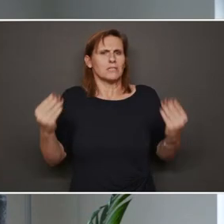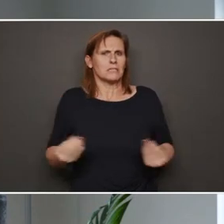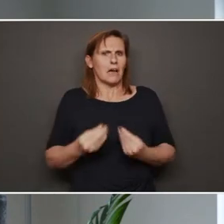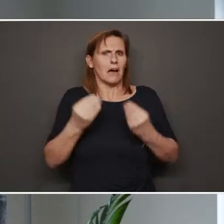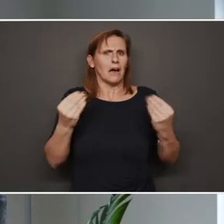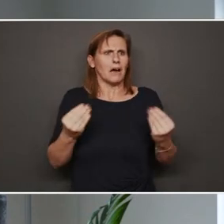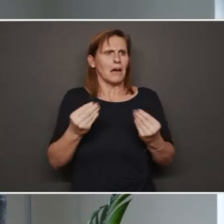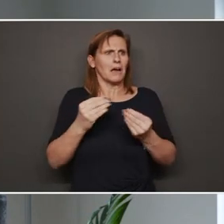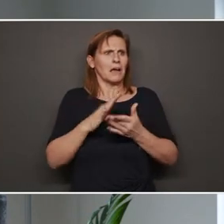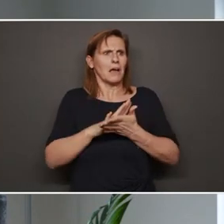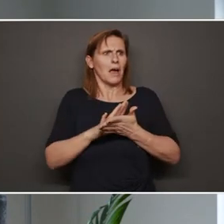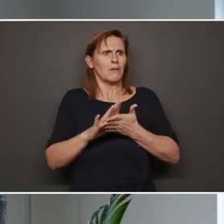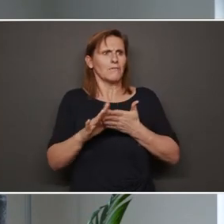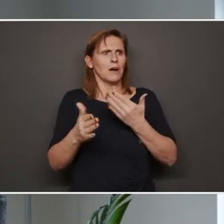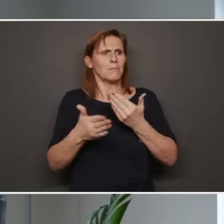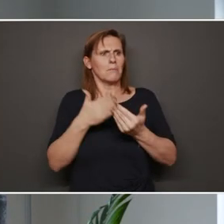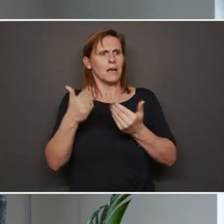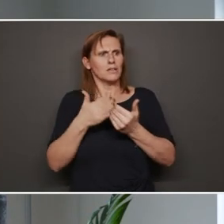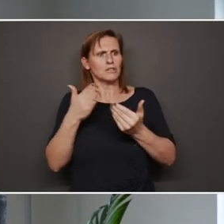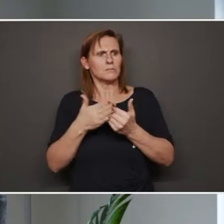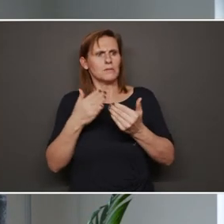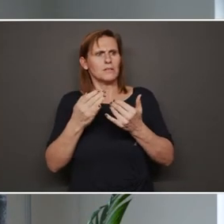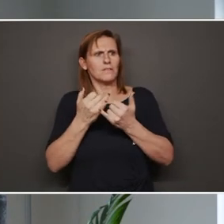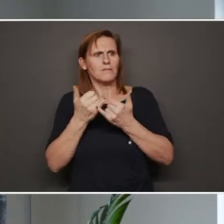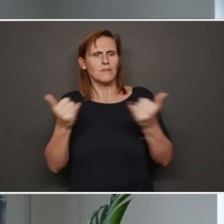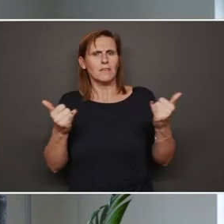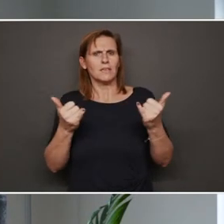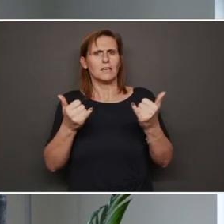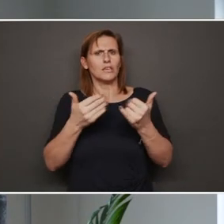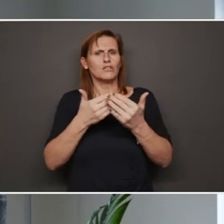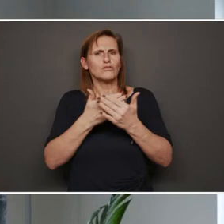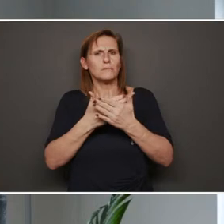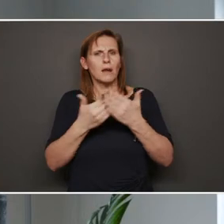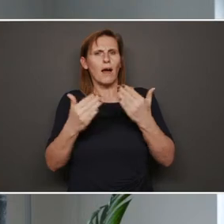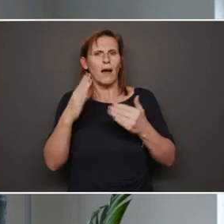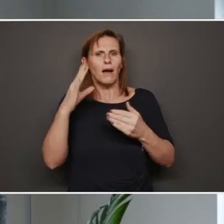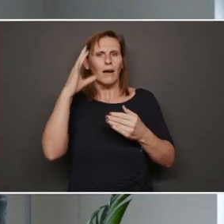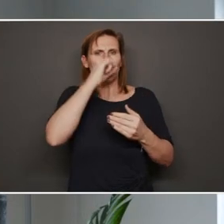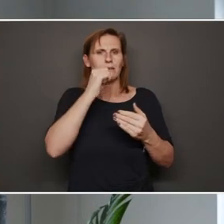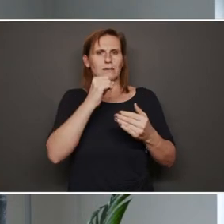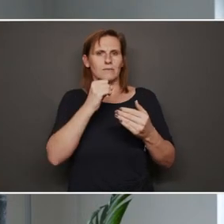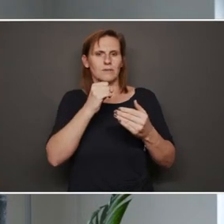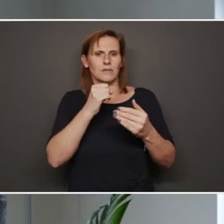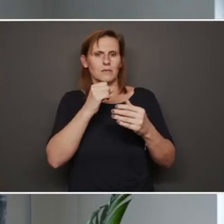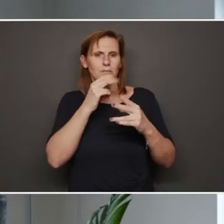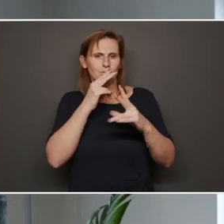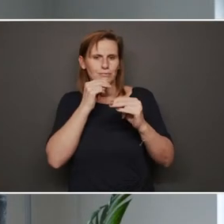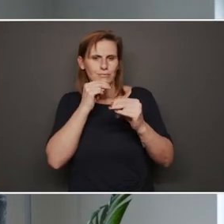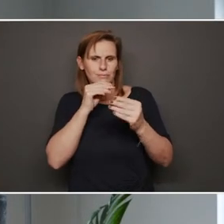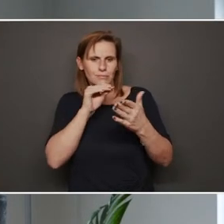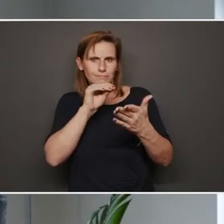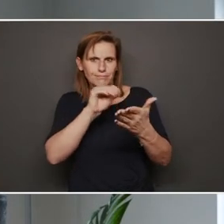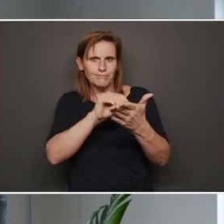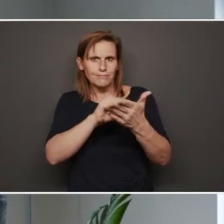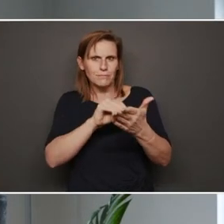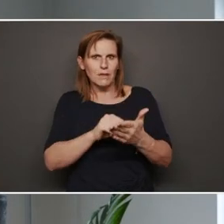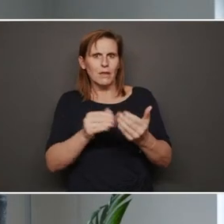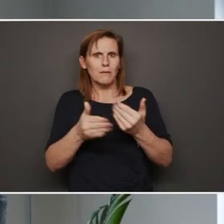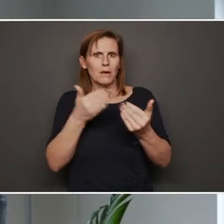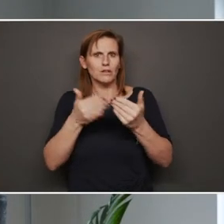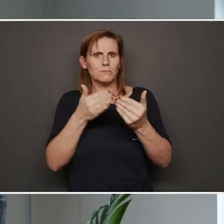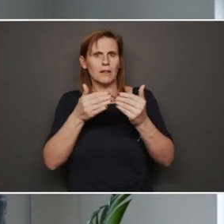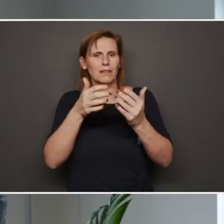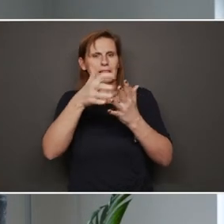das Bestehende, wie zum Beispiel die Spracherkennungssysteme, würde ich so optimieren, dass ich bei Texteingaben